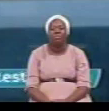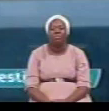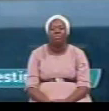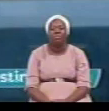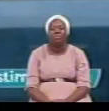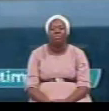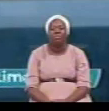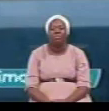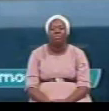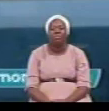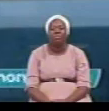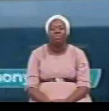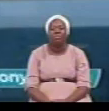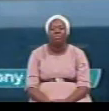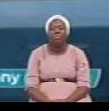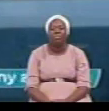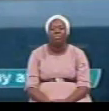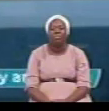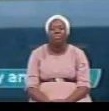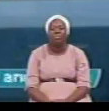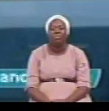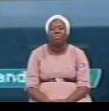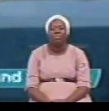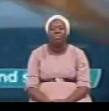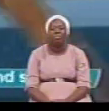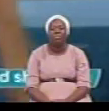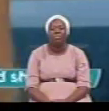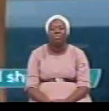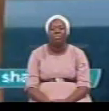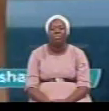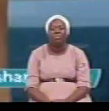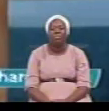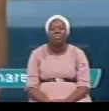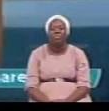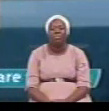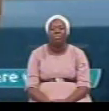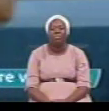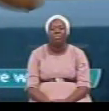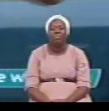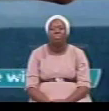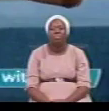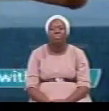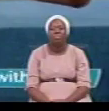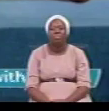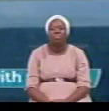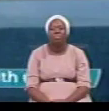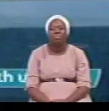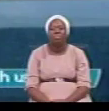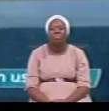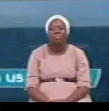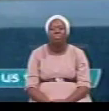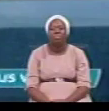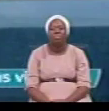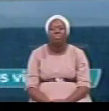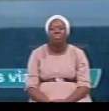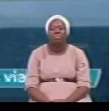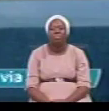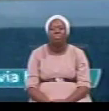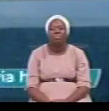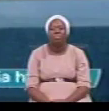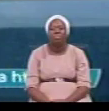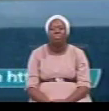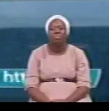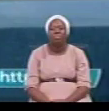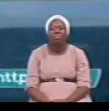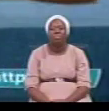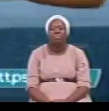kwa nishoko ndoku fumo kuku ya fiko kuna zumbati ya unshi nzikachi nkanina sofa njatikabi efi fuma na chenda na afika na kubwela na